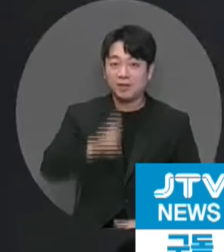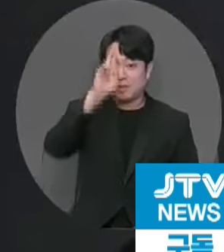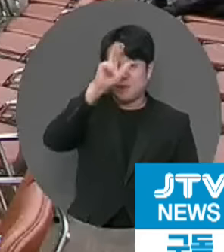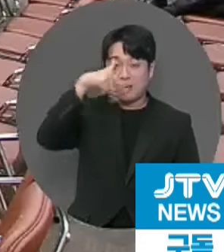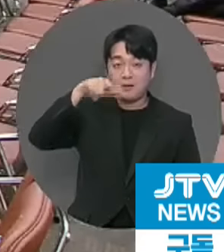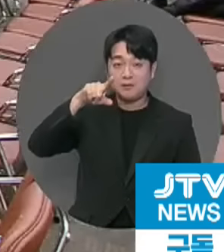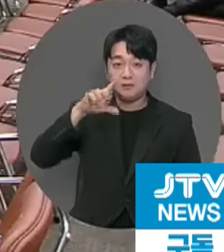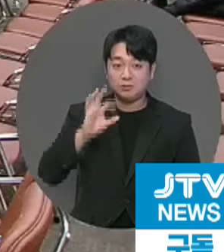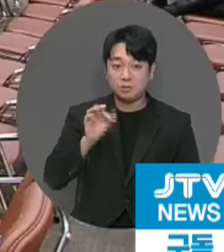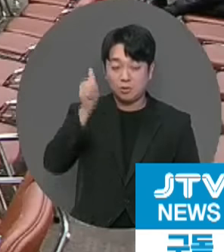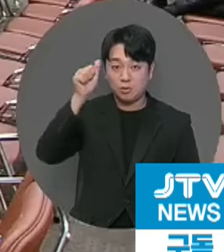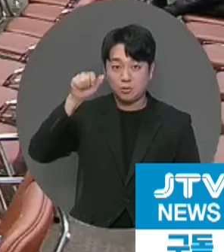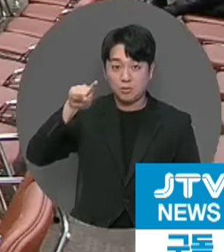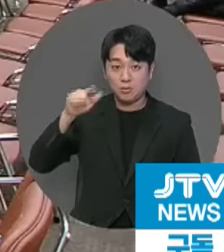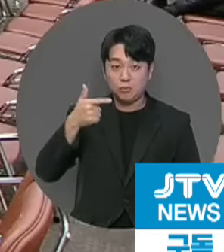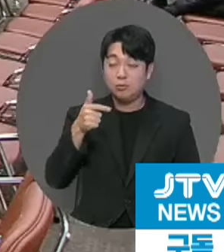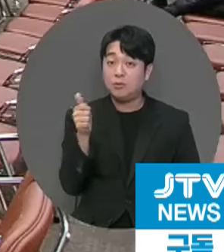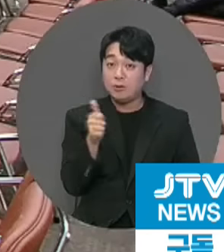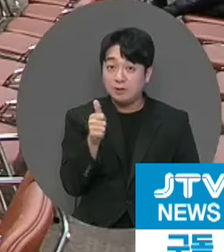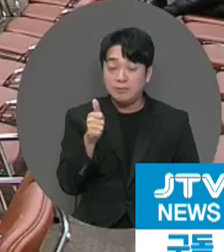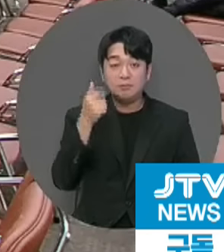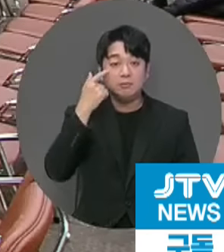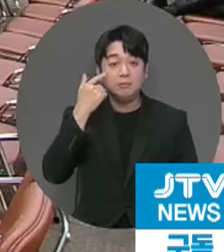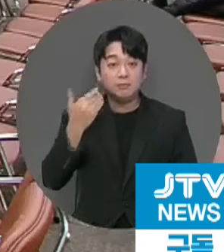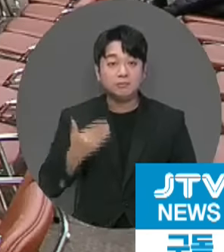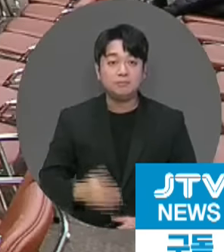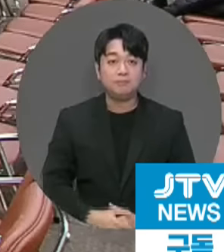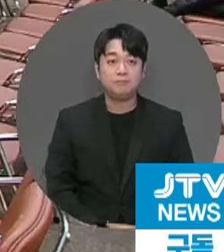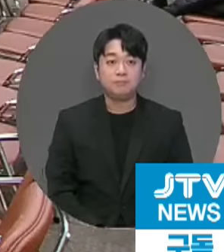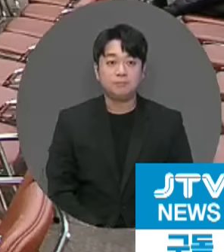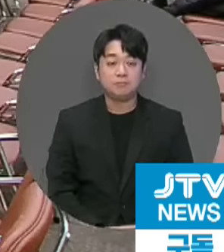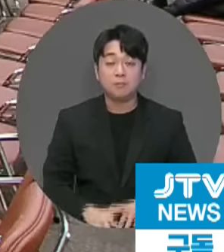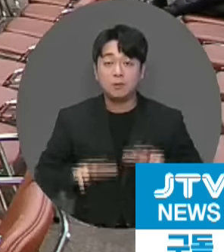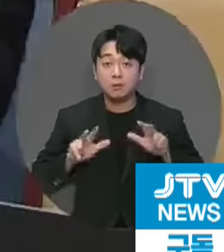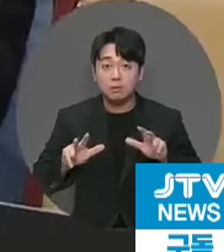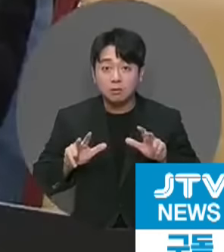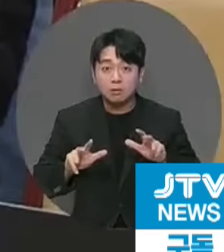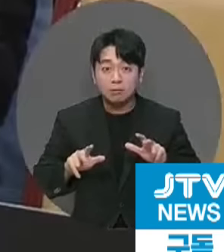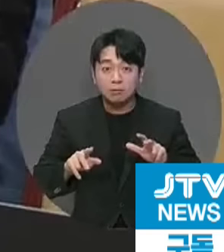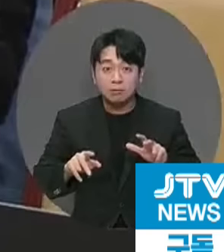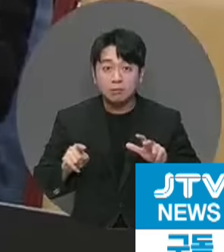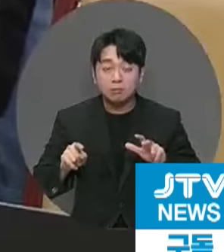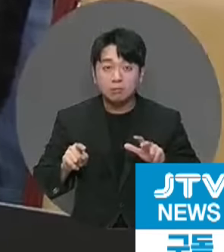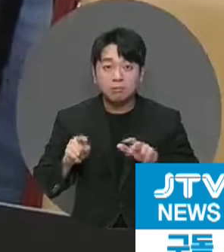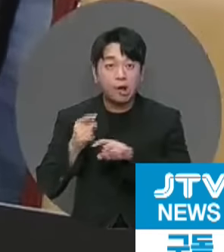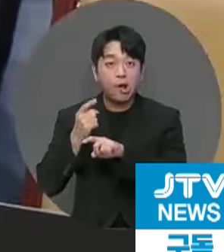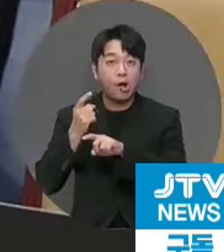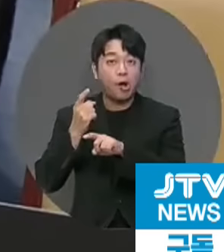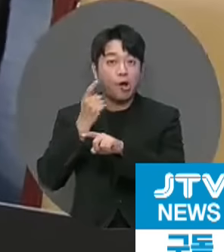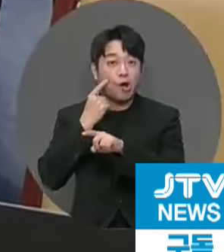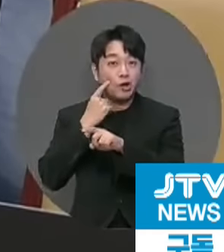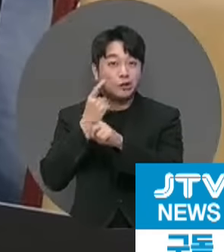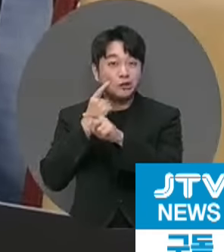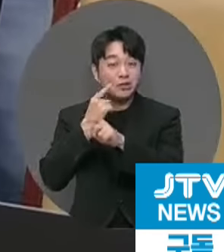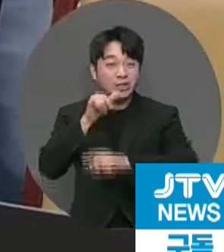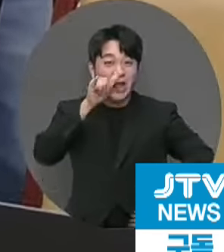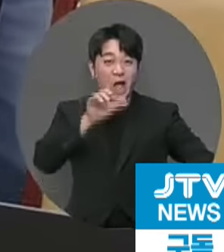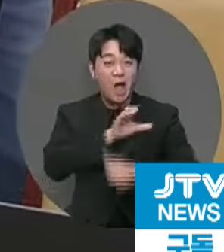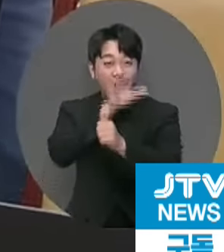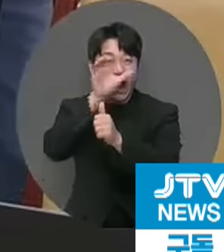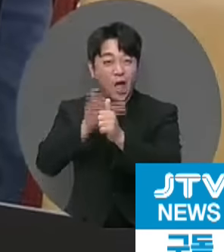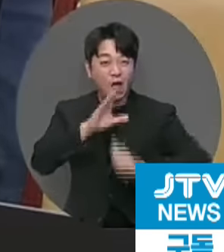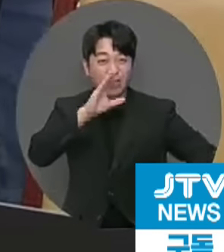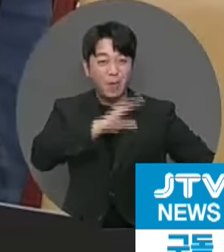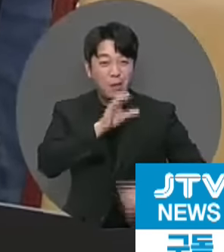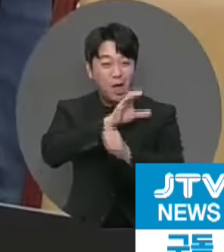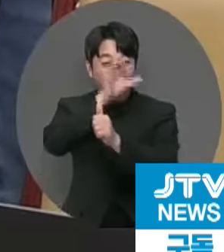아니 이게 지금 이제 뭐 별게 나오는 게 없으니까 거짓말 프레임을 또 씌워가지고 이제 후보자의 어떤 자질 이런 것들을 문제 삼으려고 하는 것